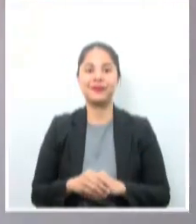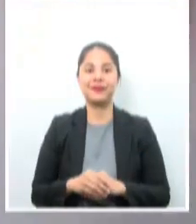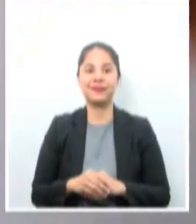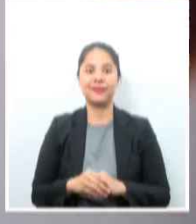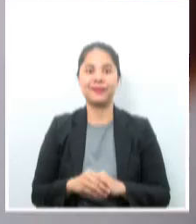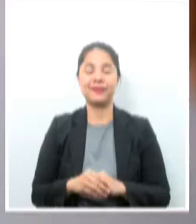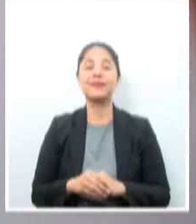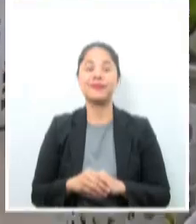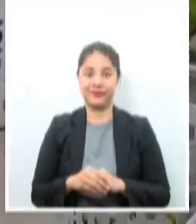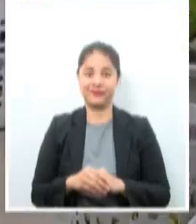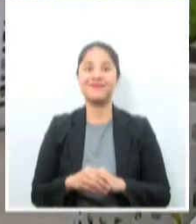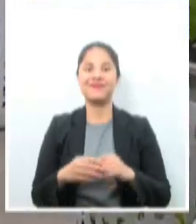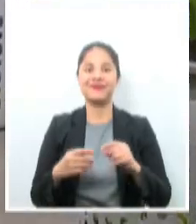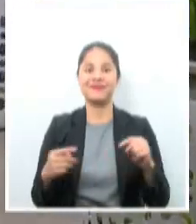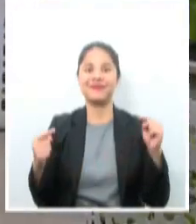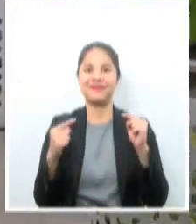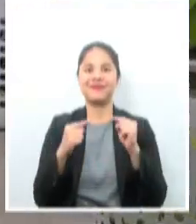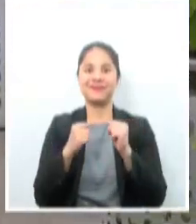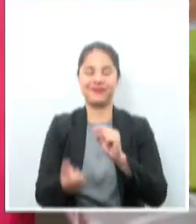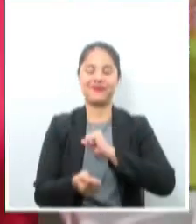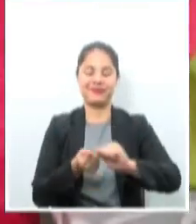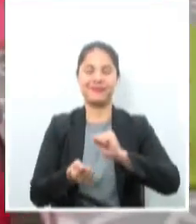และกิจกรรมมีสุขลอนดี้